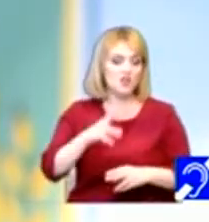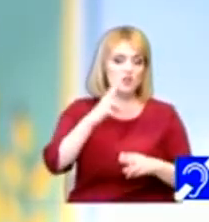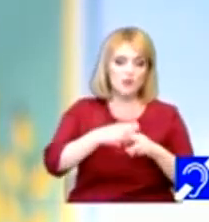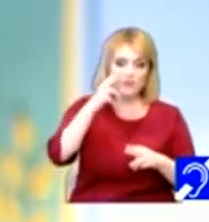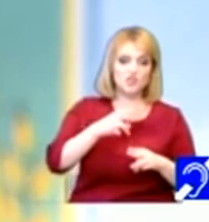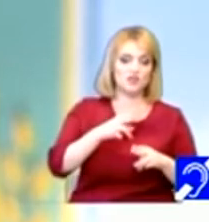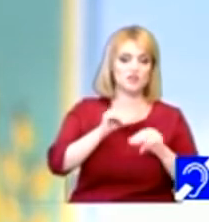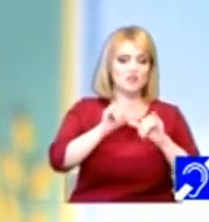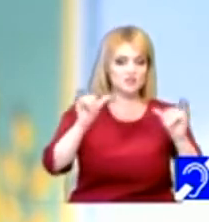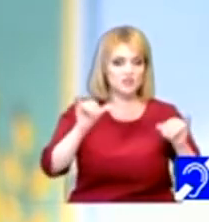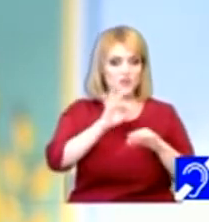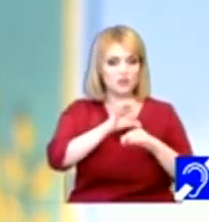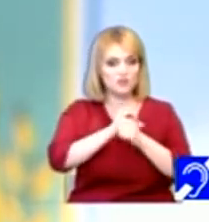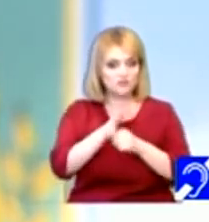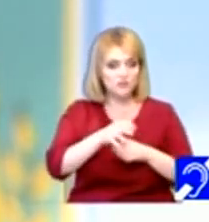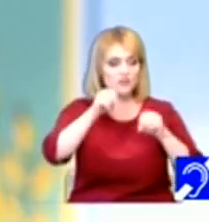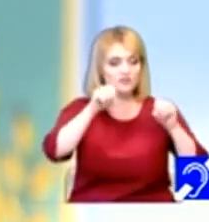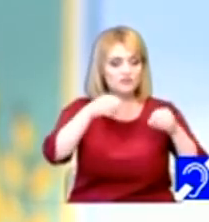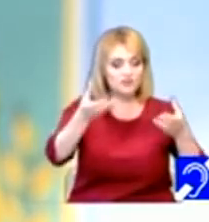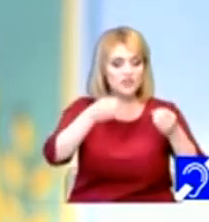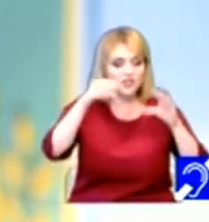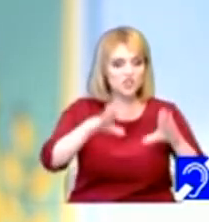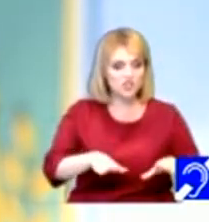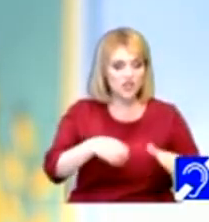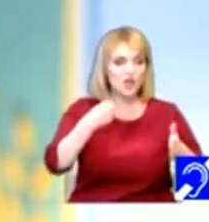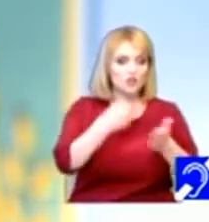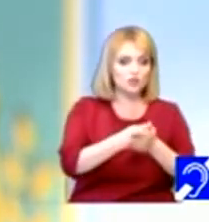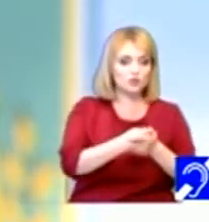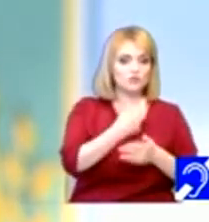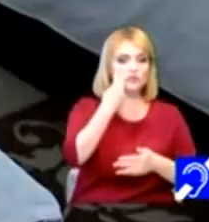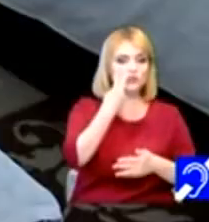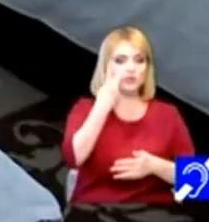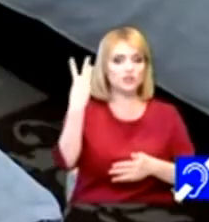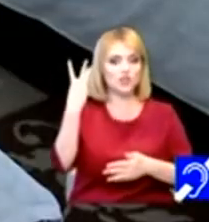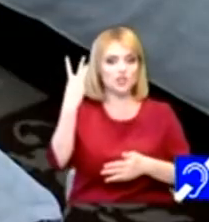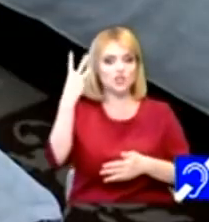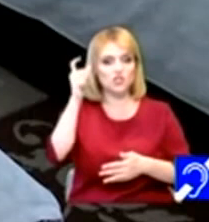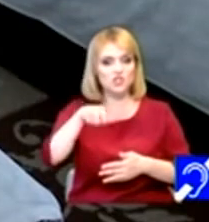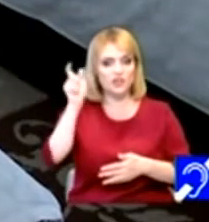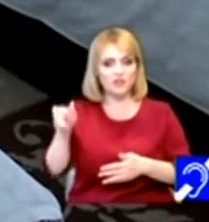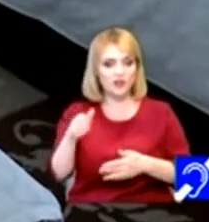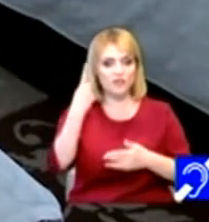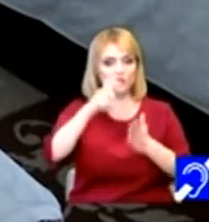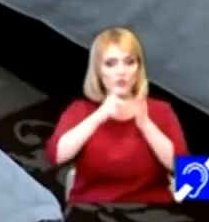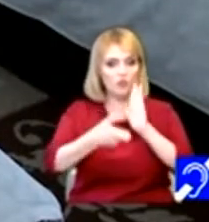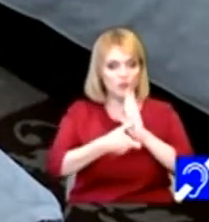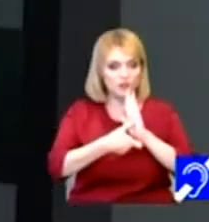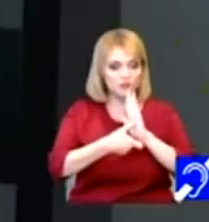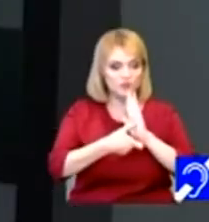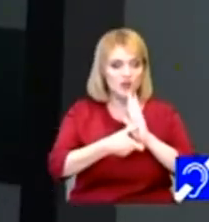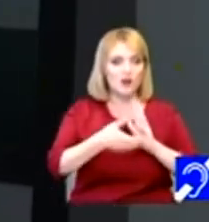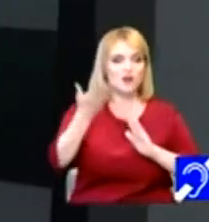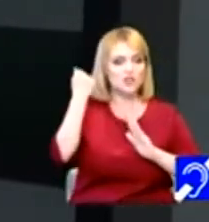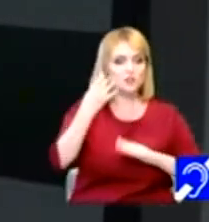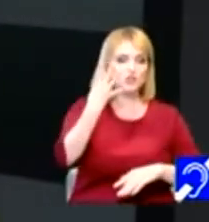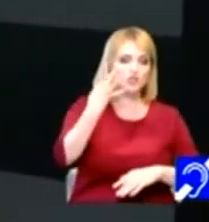caza maxim 2 persoane, la limită 3 persoane în camerele care sunt normate pentru 4 sau 6 persoane, ceea ce va